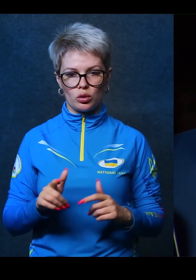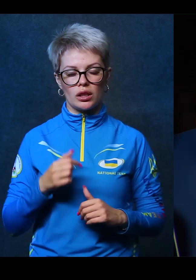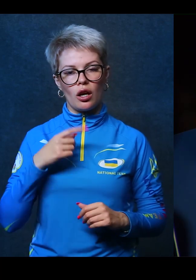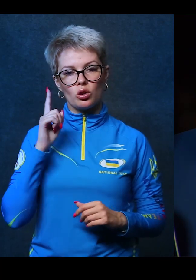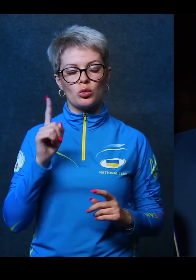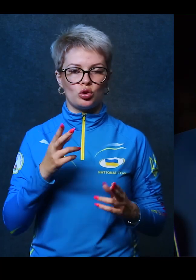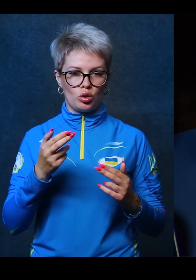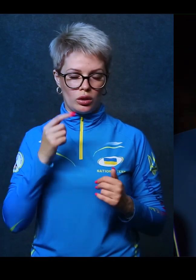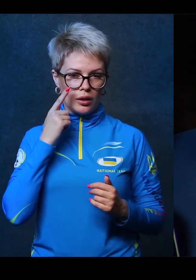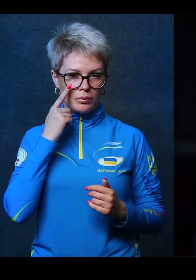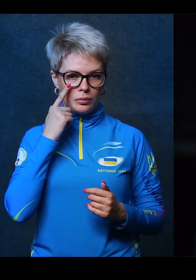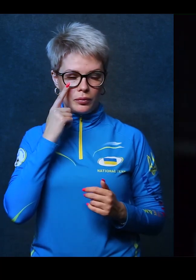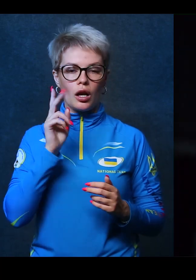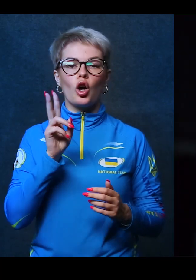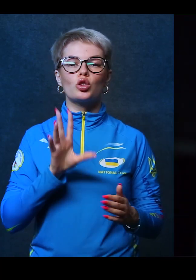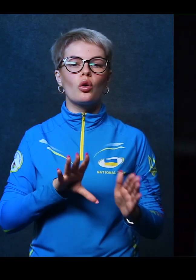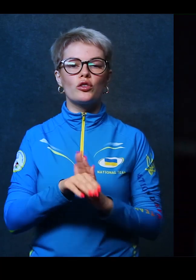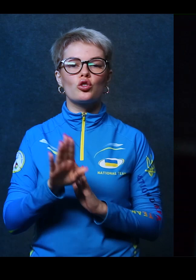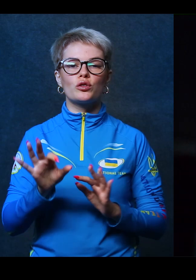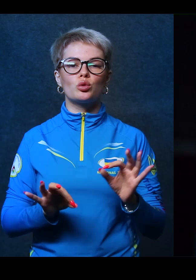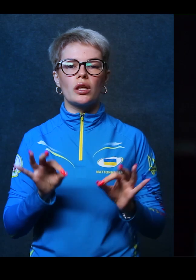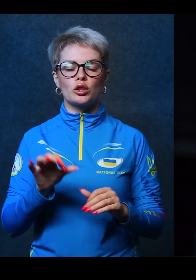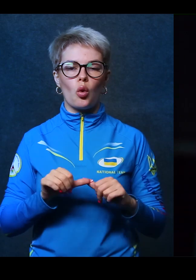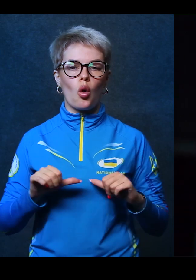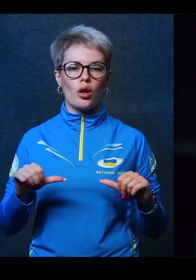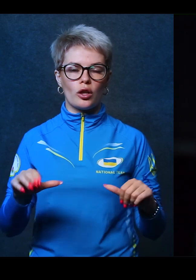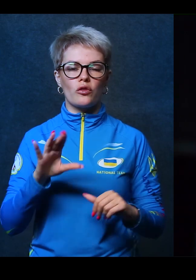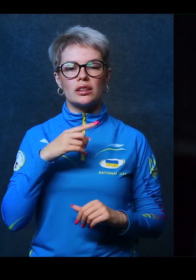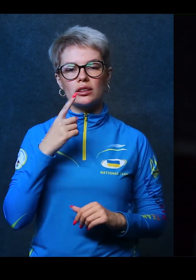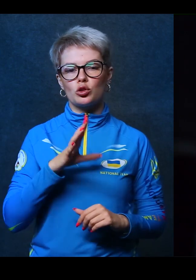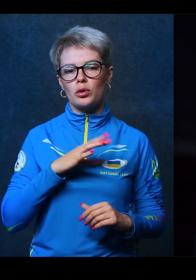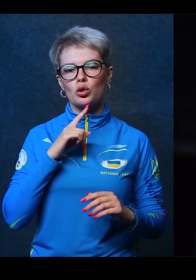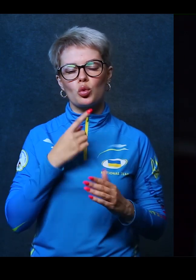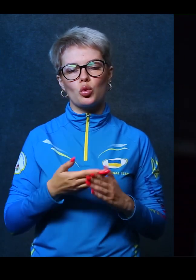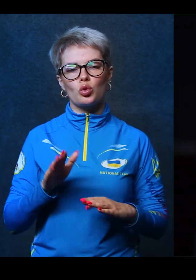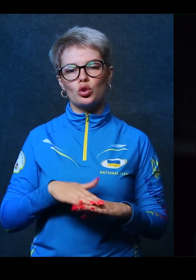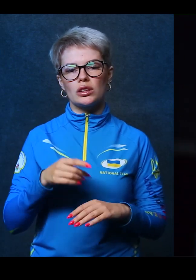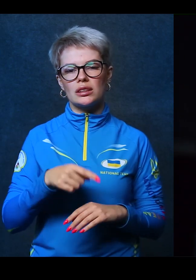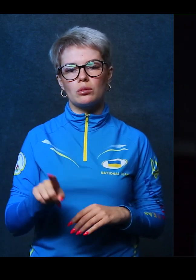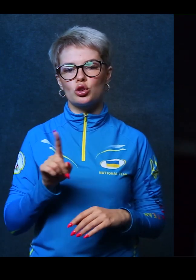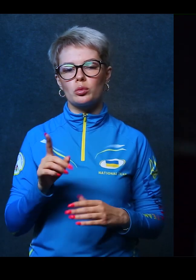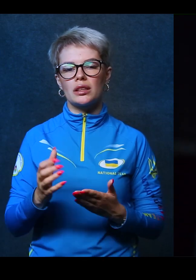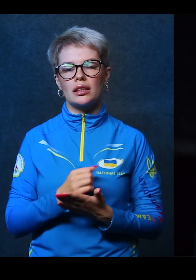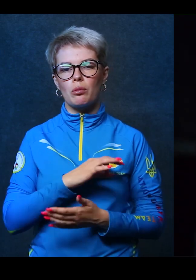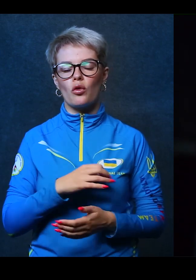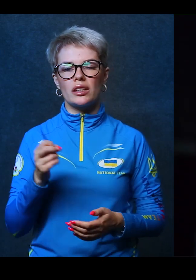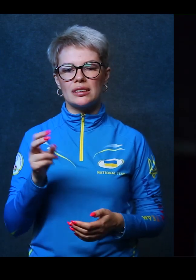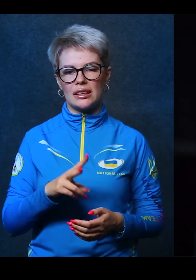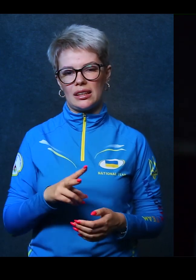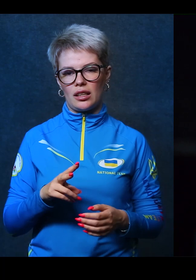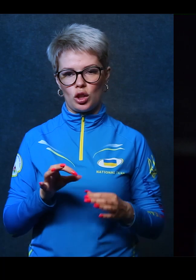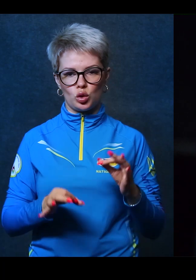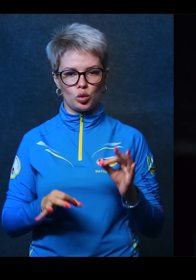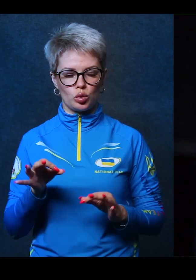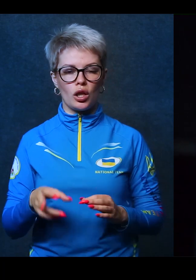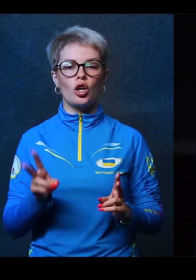Я думаю, що так. Були. А хто увійшов у суддейську колегію? От ви казали, що були труднощі з тим, щоб знайти професійних кваліфікованих